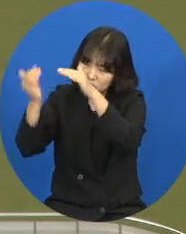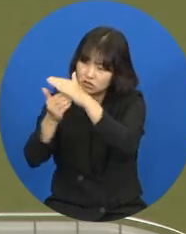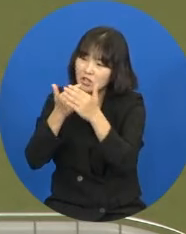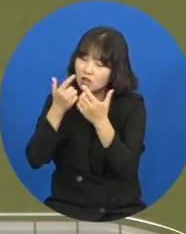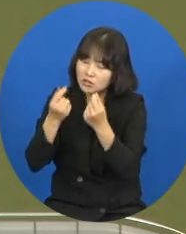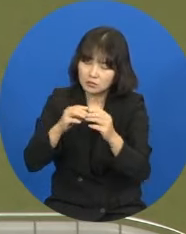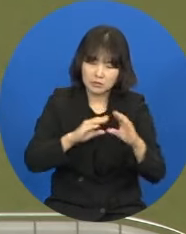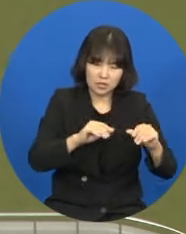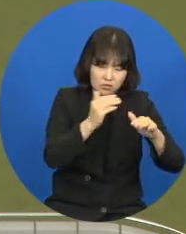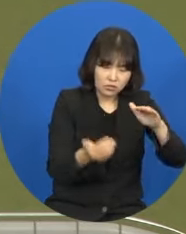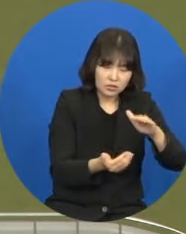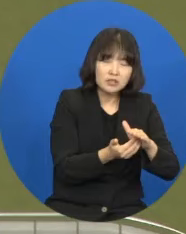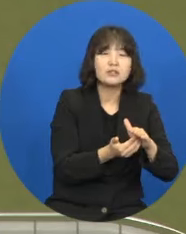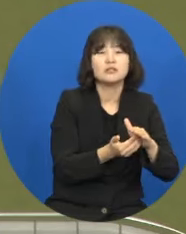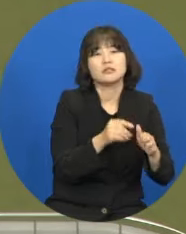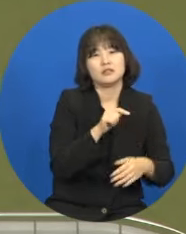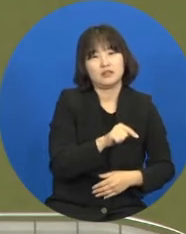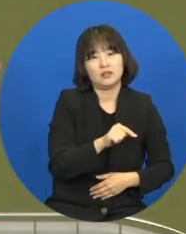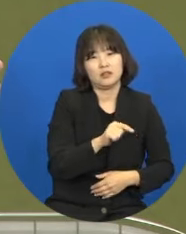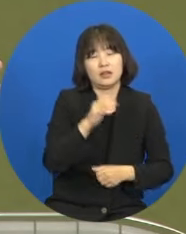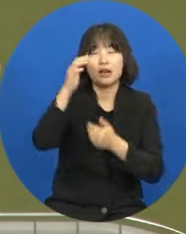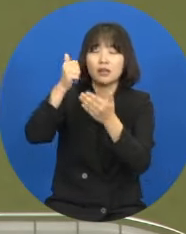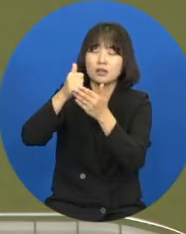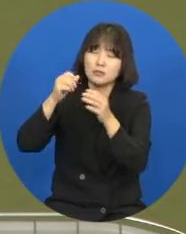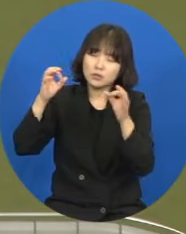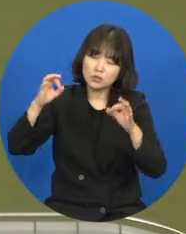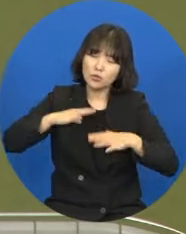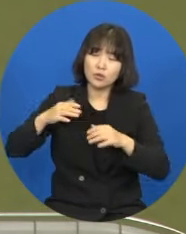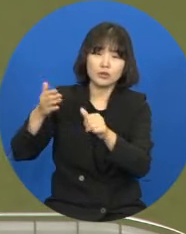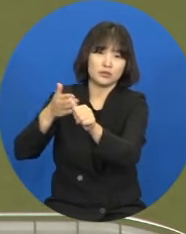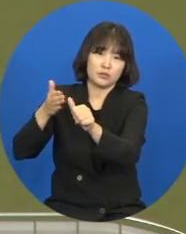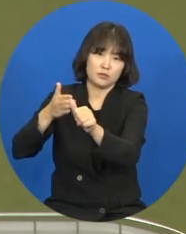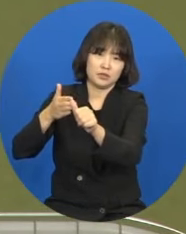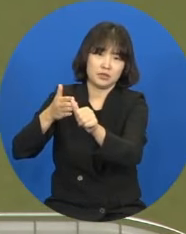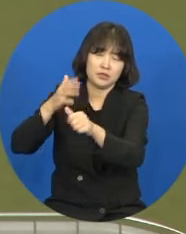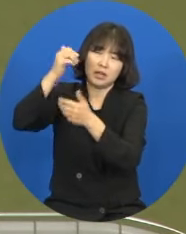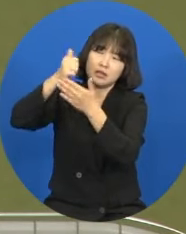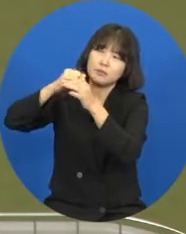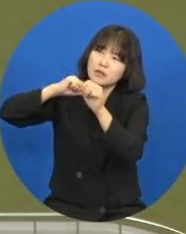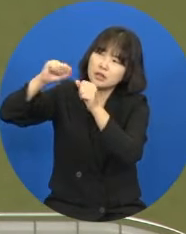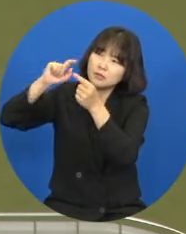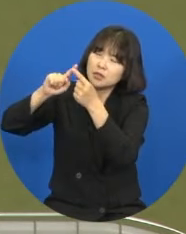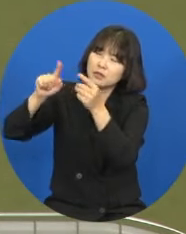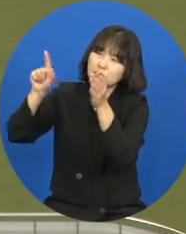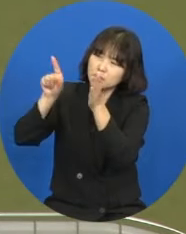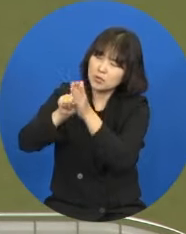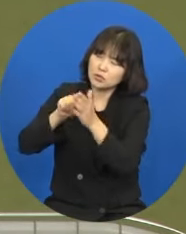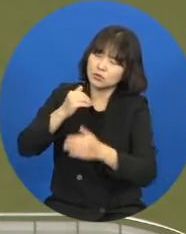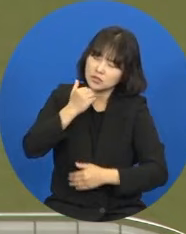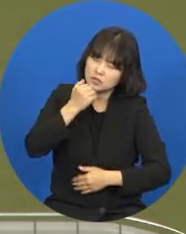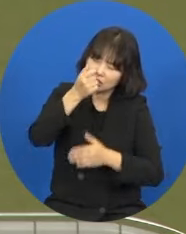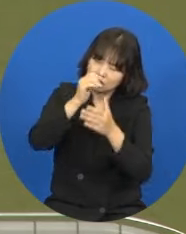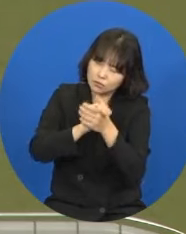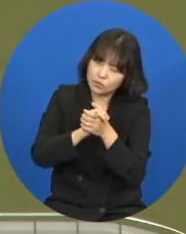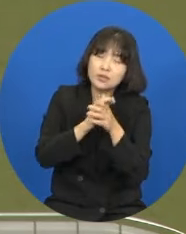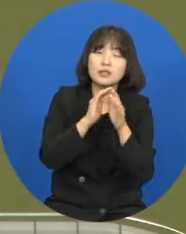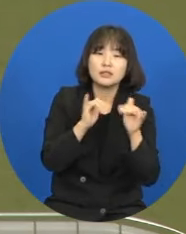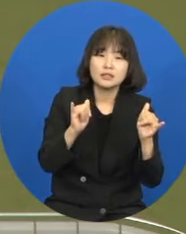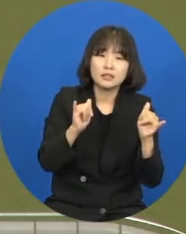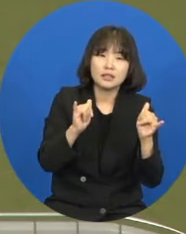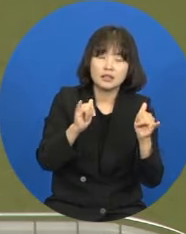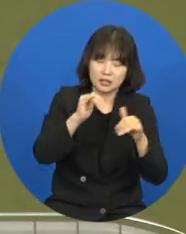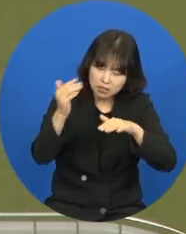하나님의 놀라운 섭리가 하나님의 행하심을 믿고 기 기다리며 기도하는 자에게